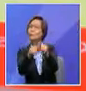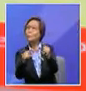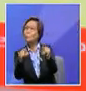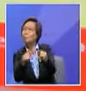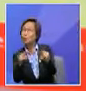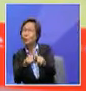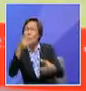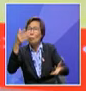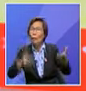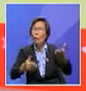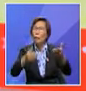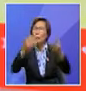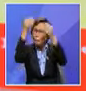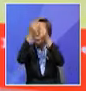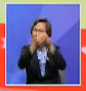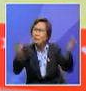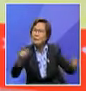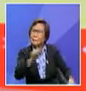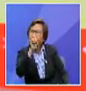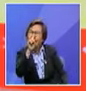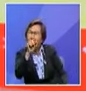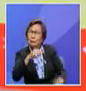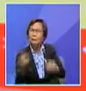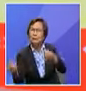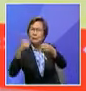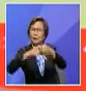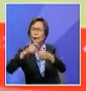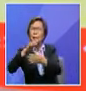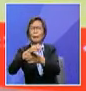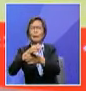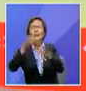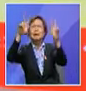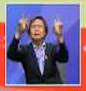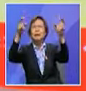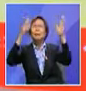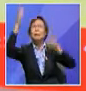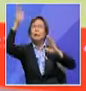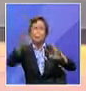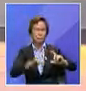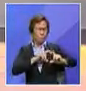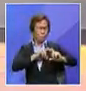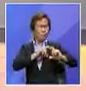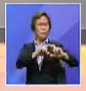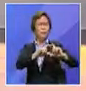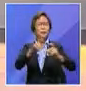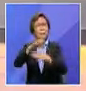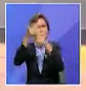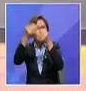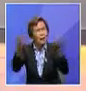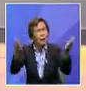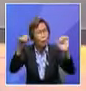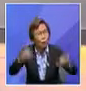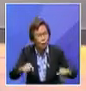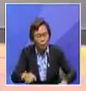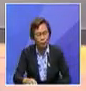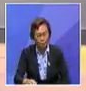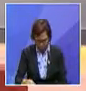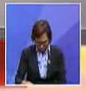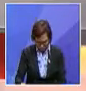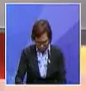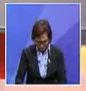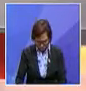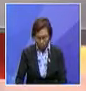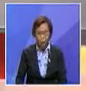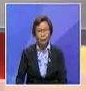Jadi mungkin boleh dikongsikan sedikit tentang perkongsian tema Malaysia Prihatin dan logonya yang berhormat. Ya, ini soal